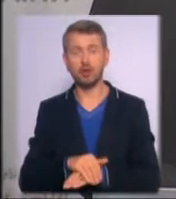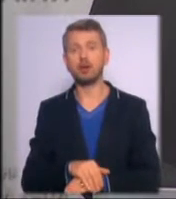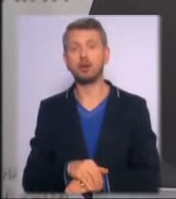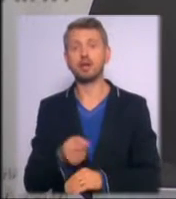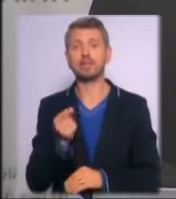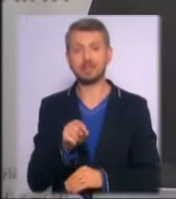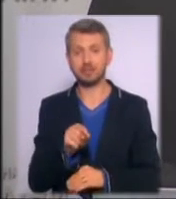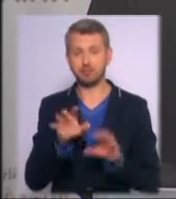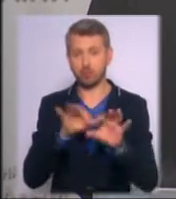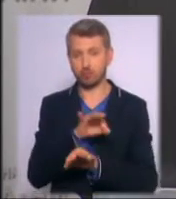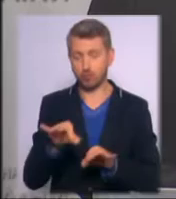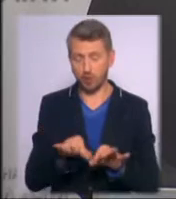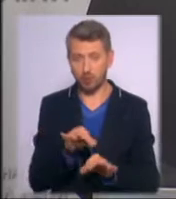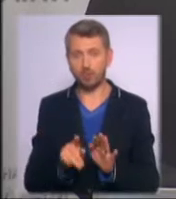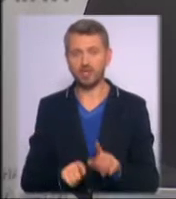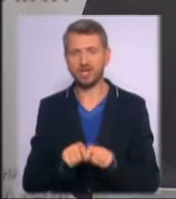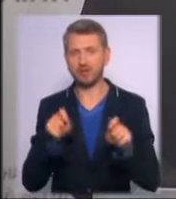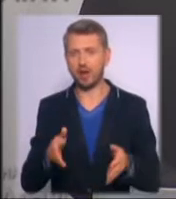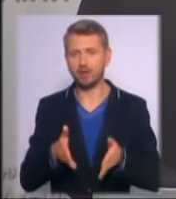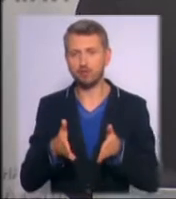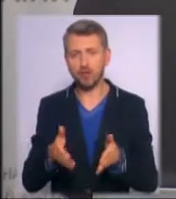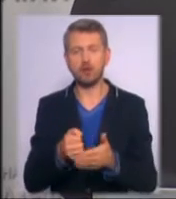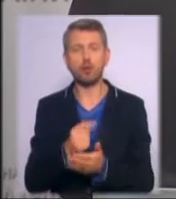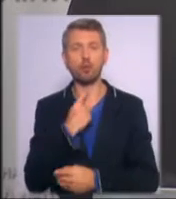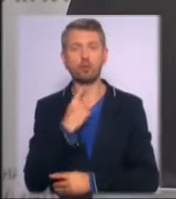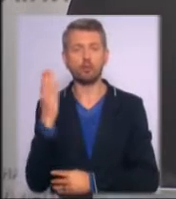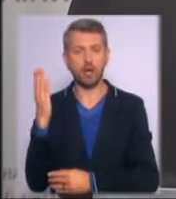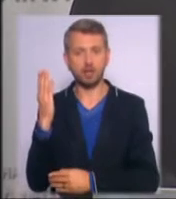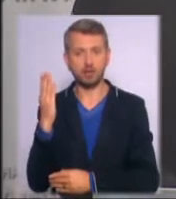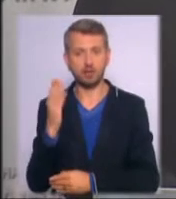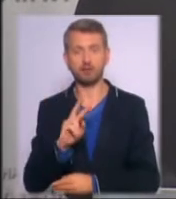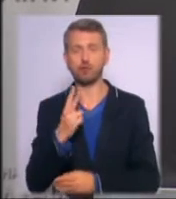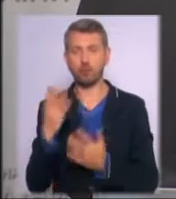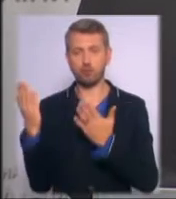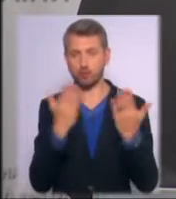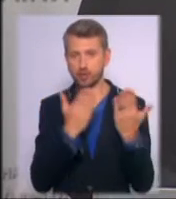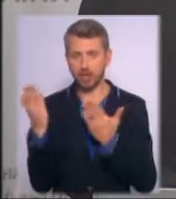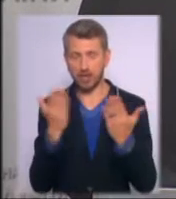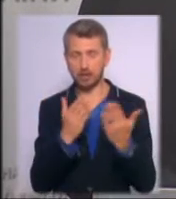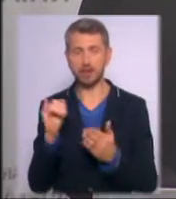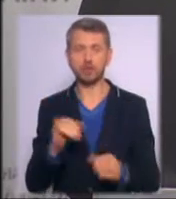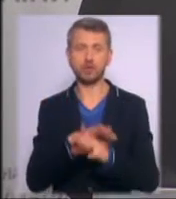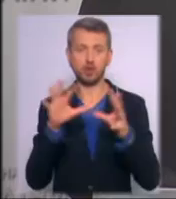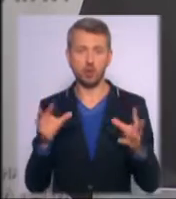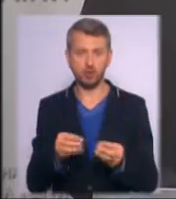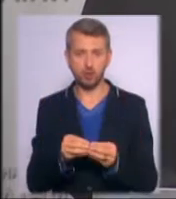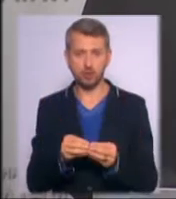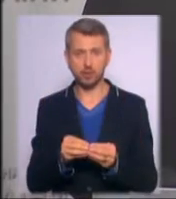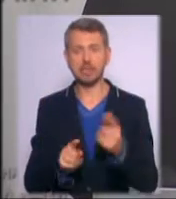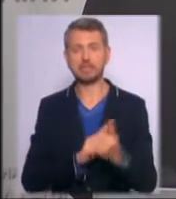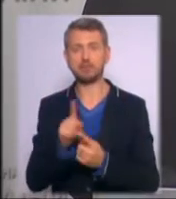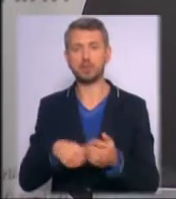законопроектом відкривається шлях до голосування в другому читанні і в цілому змін